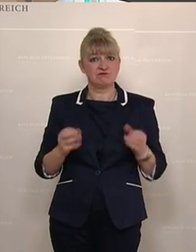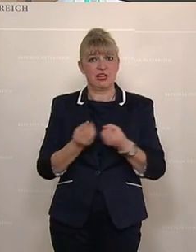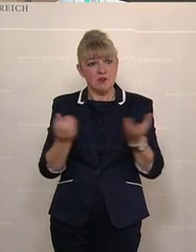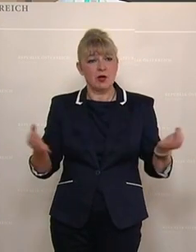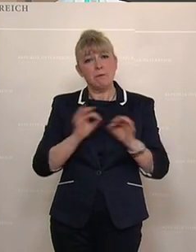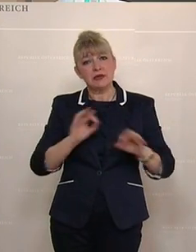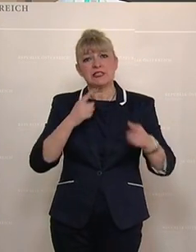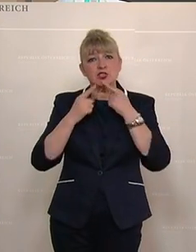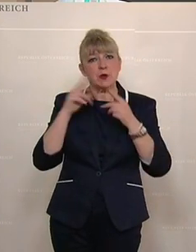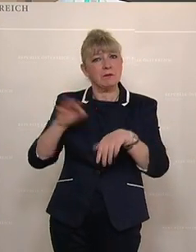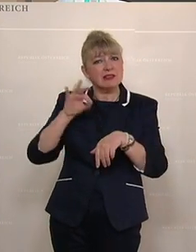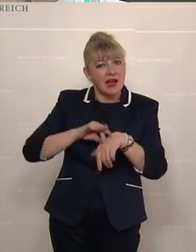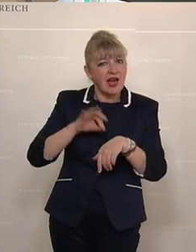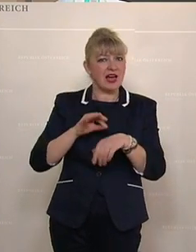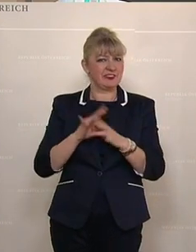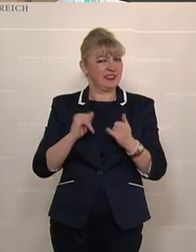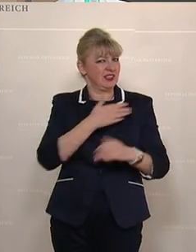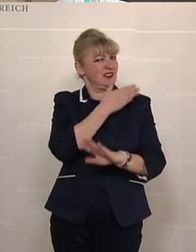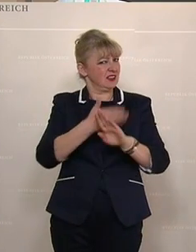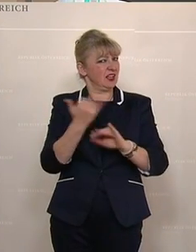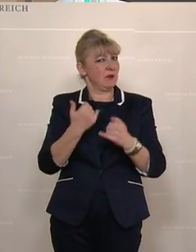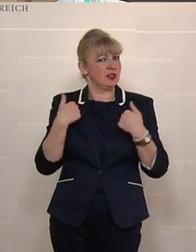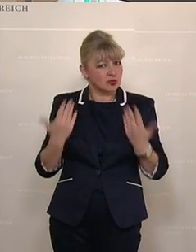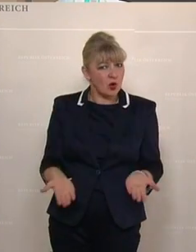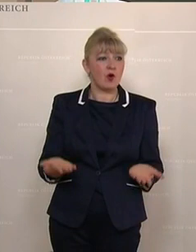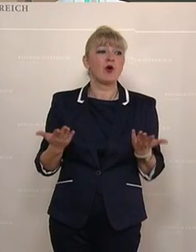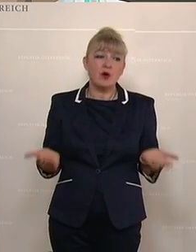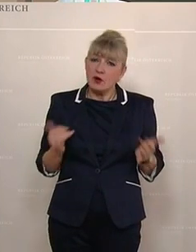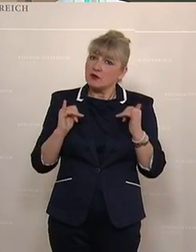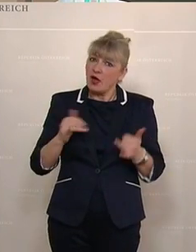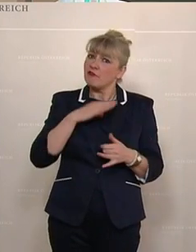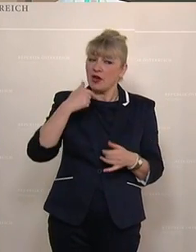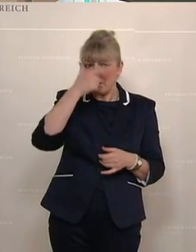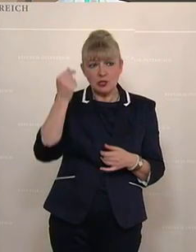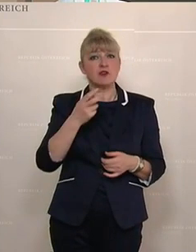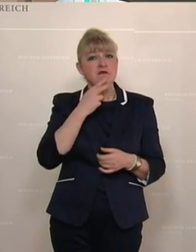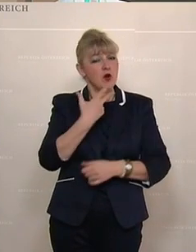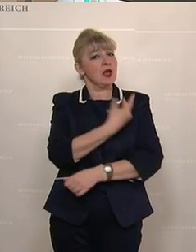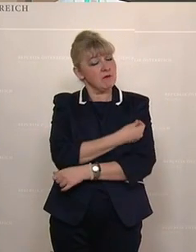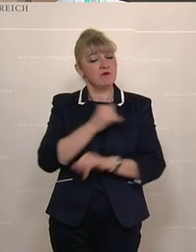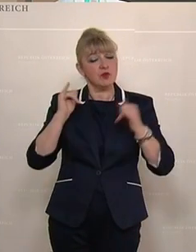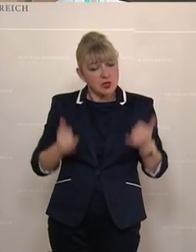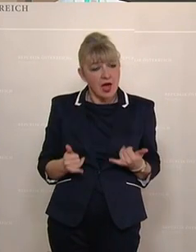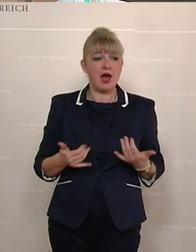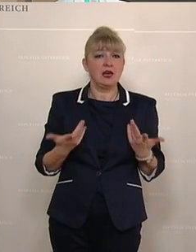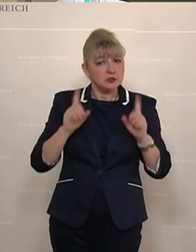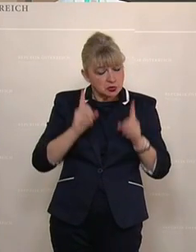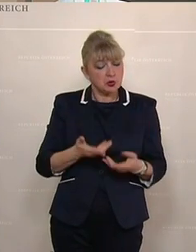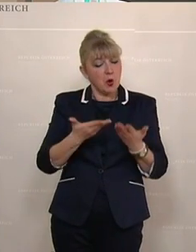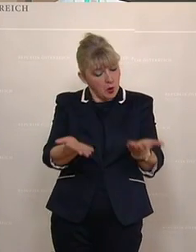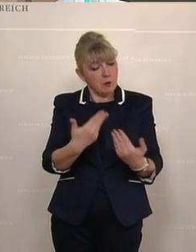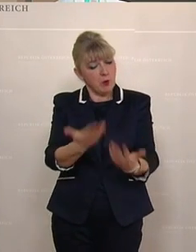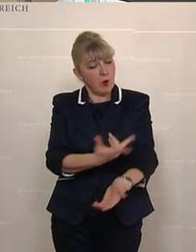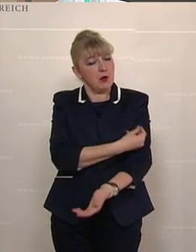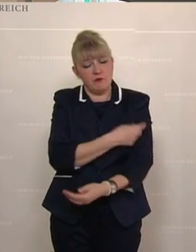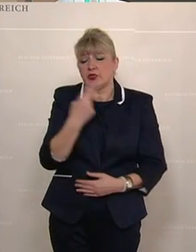besten werden Gespräche mit dem Arzt, wie wir es immer gemacht haben. Ja, die Menschen, sehr, sehr viele Menschen wollen geimpft werden und die sollen auch geimpft